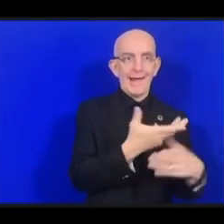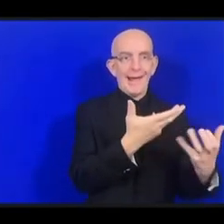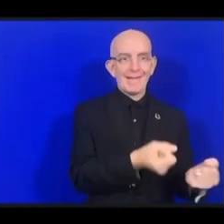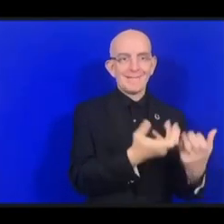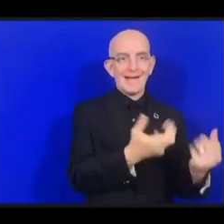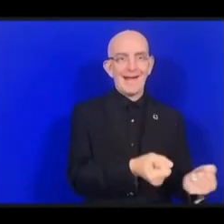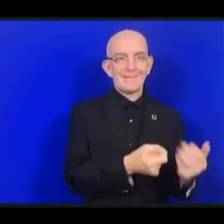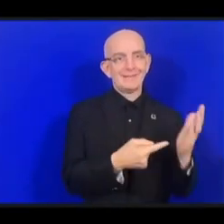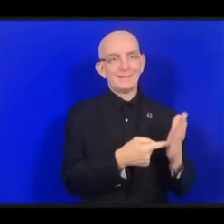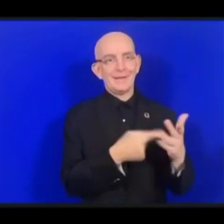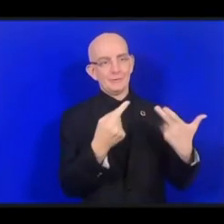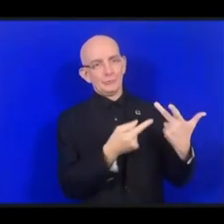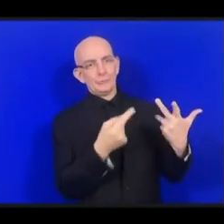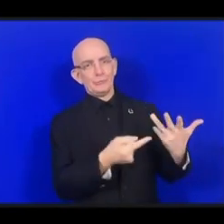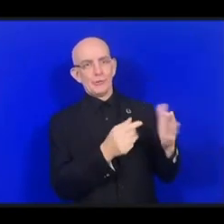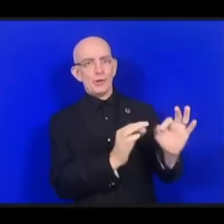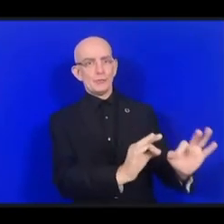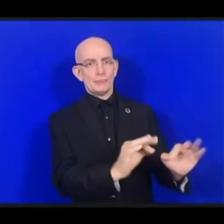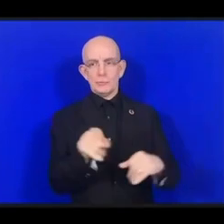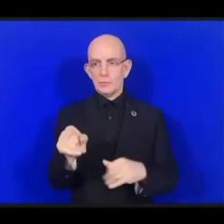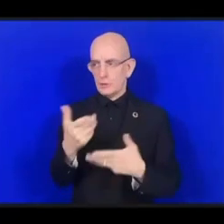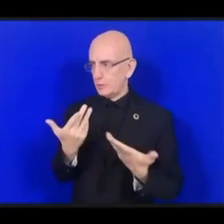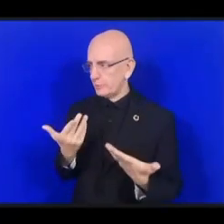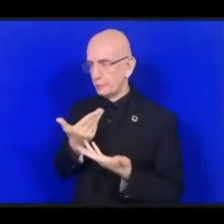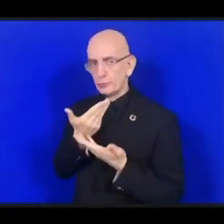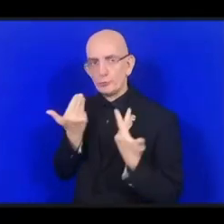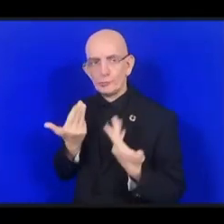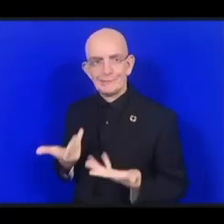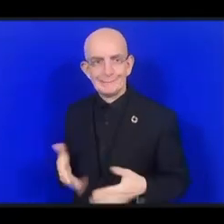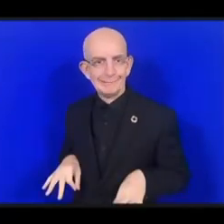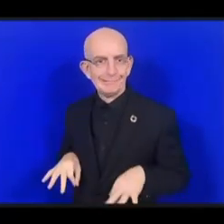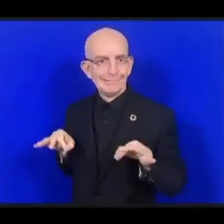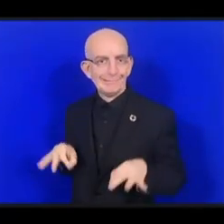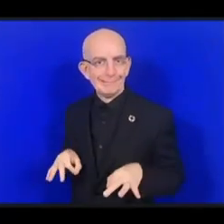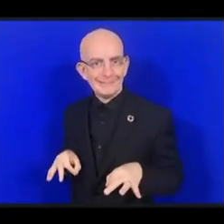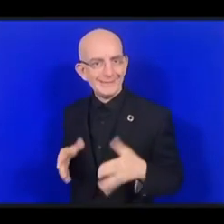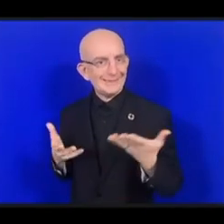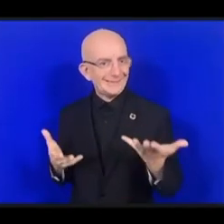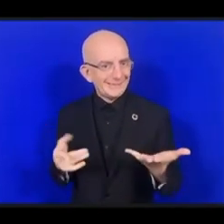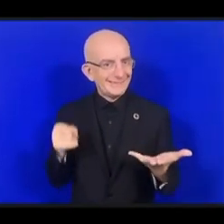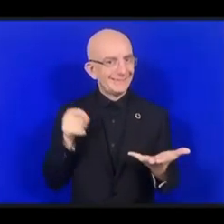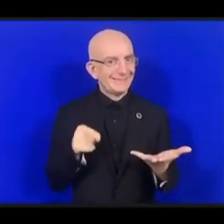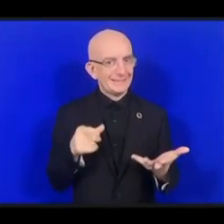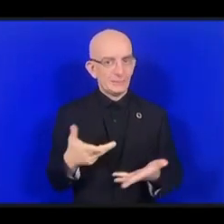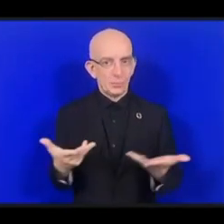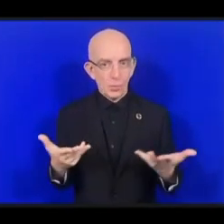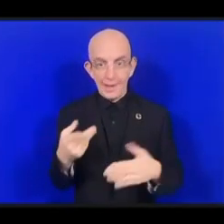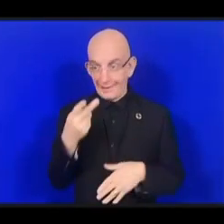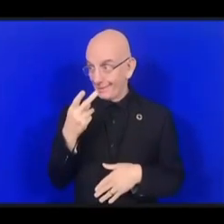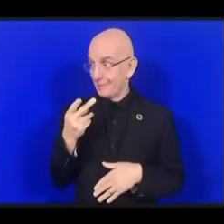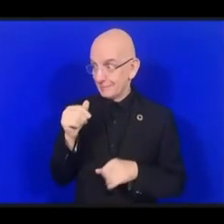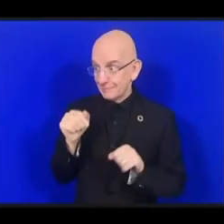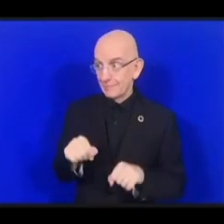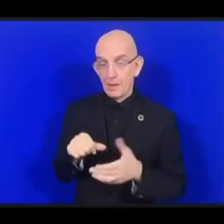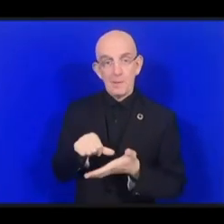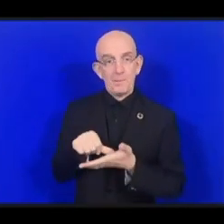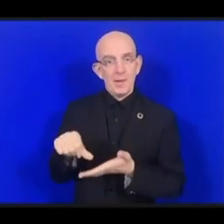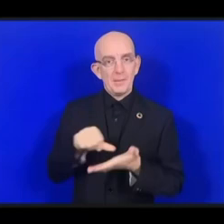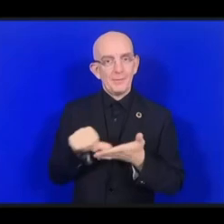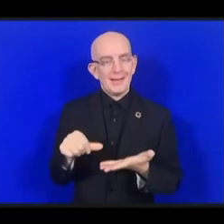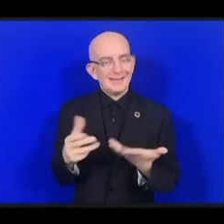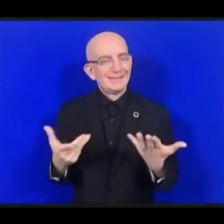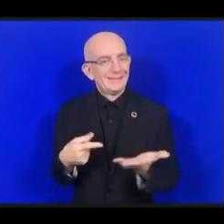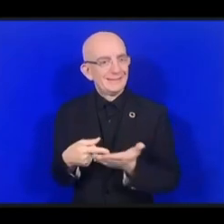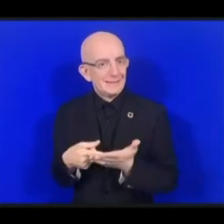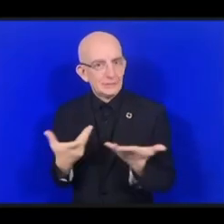そのコストが払えるという状況というのは既存の格差によってさらにその格差が開いていますインターネットを